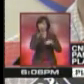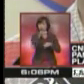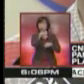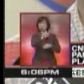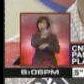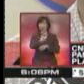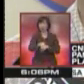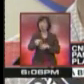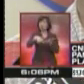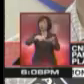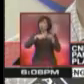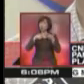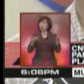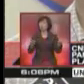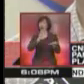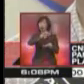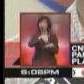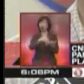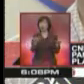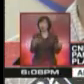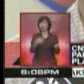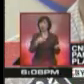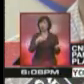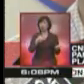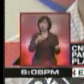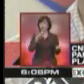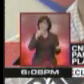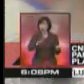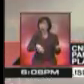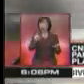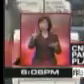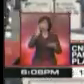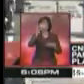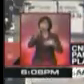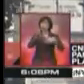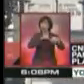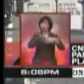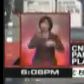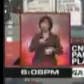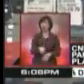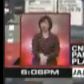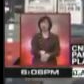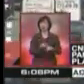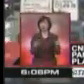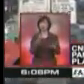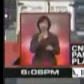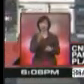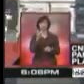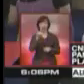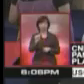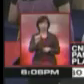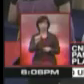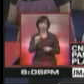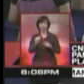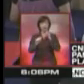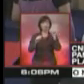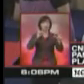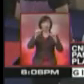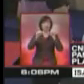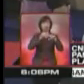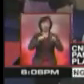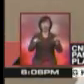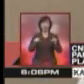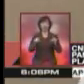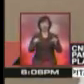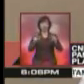ituro nila kung saan hindi maganda ATP liliwanag ko sa kanao kung ang mm nag ang palasyo